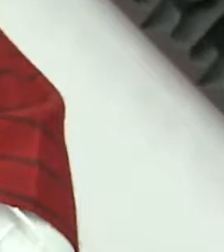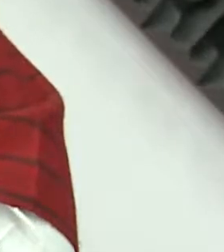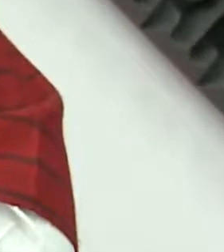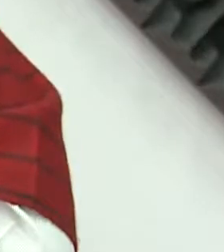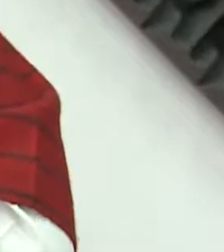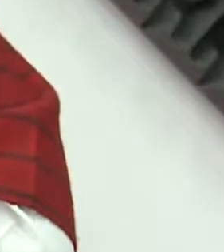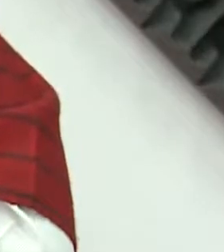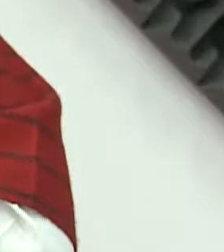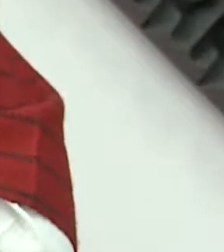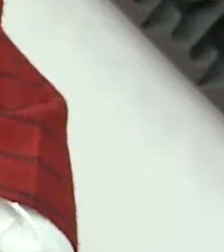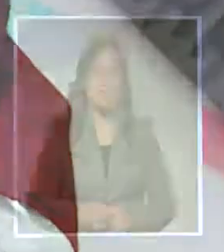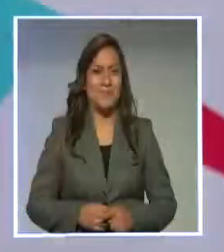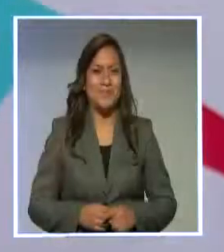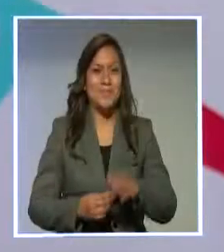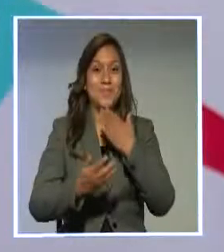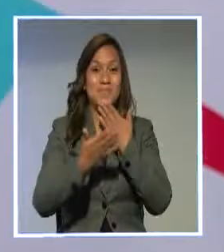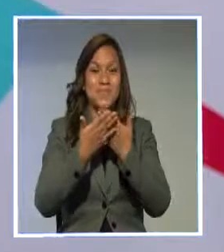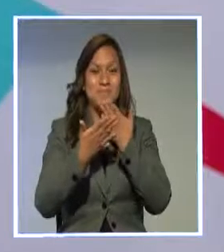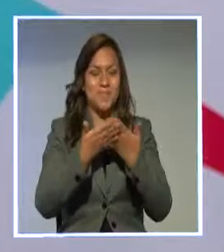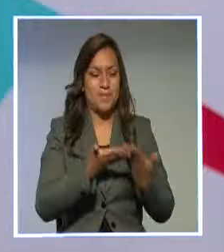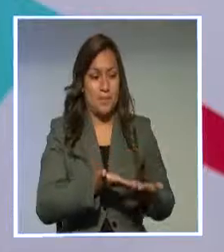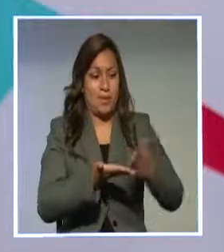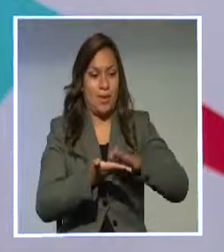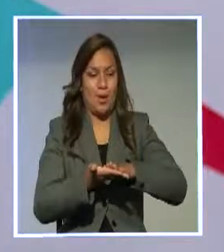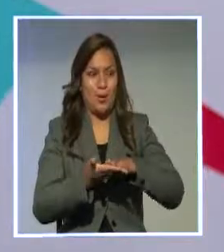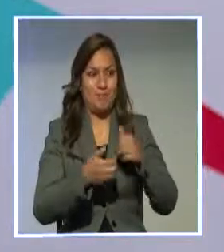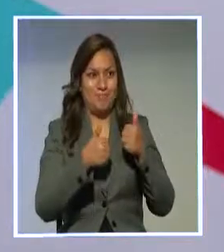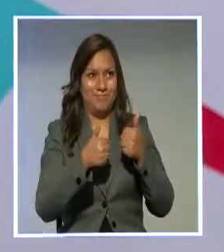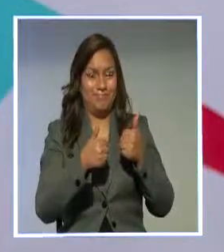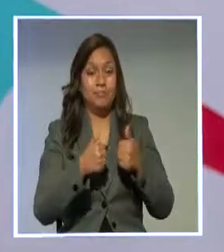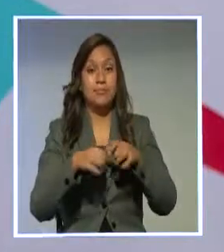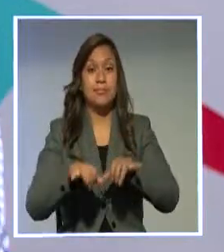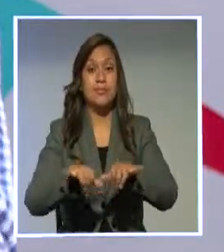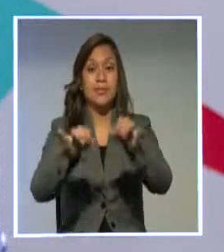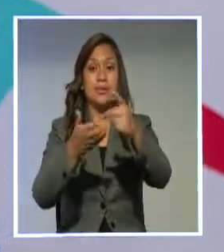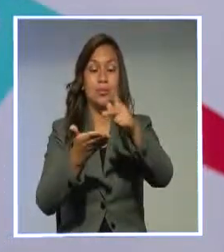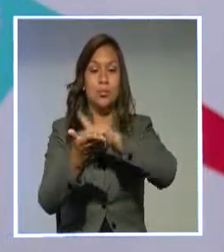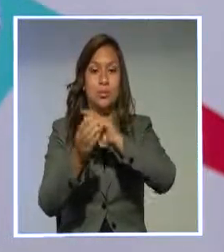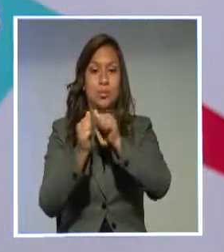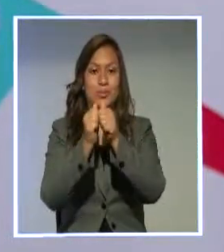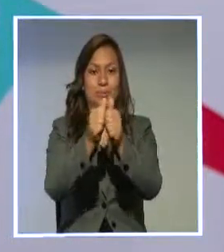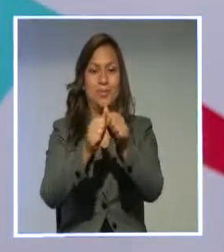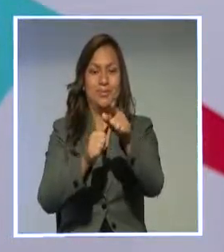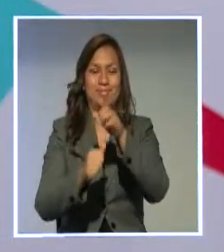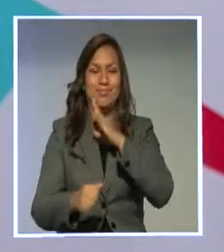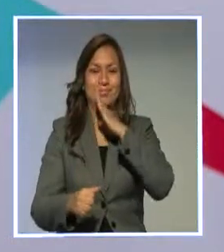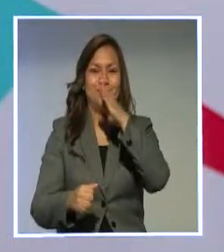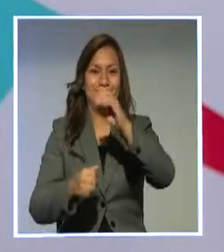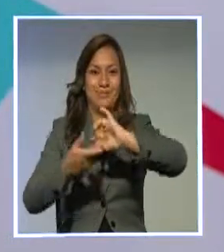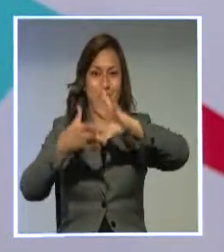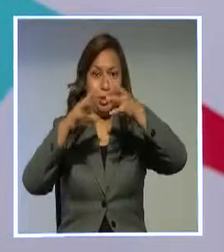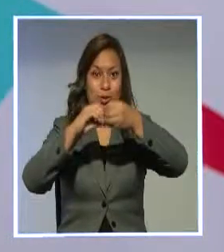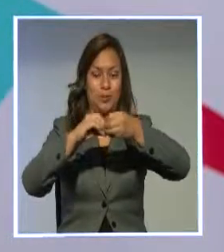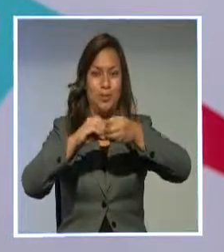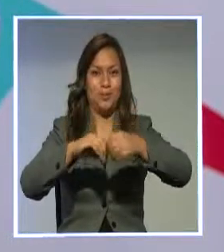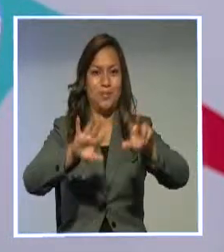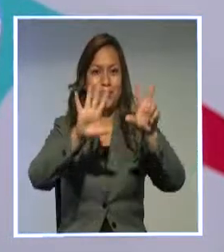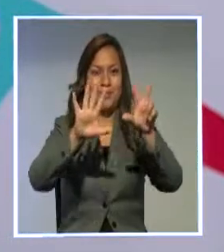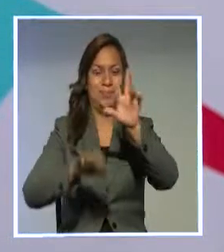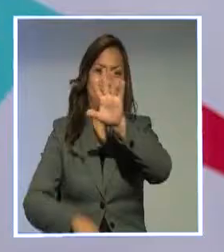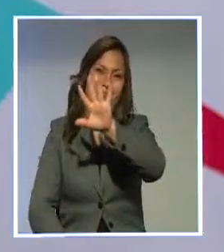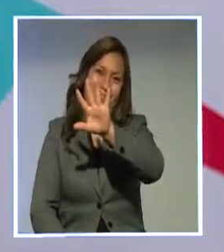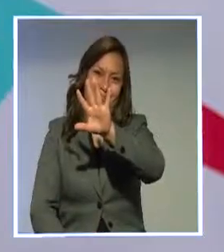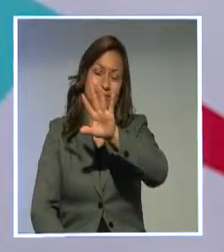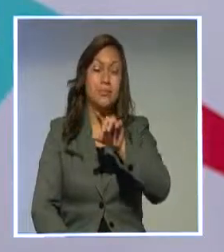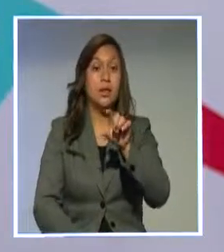kasnayan kaykunata. Mashi Ramón. Gracias, don Cecita. Seguimos en este contigo de ley número 85. Presidenta Gabriela, ahora que usted